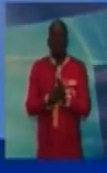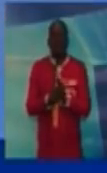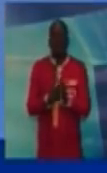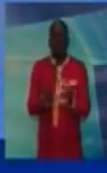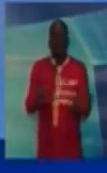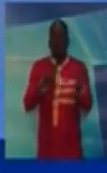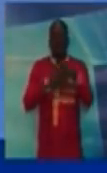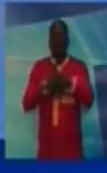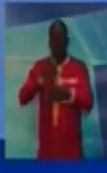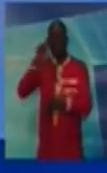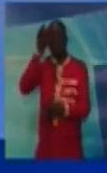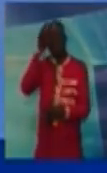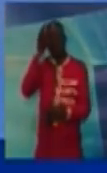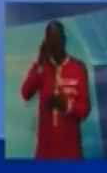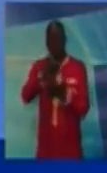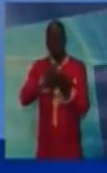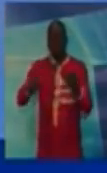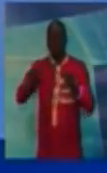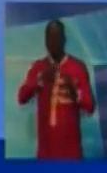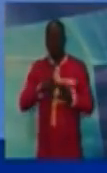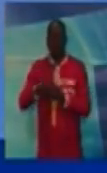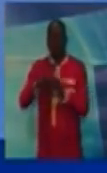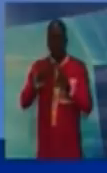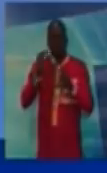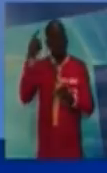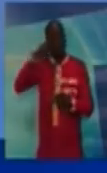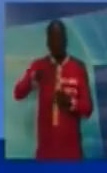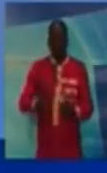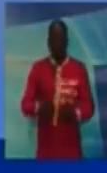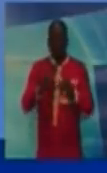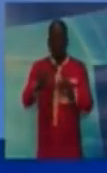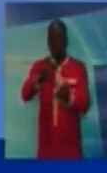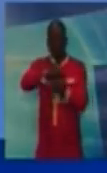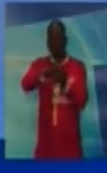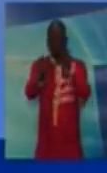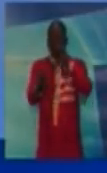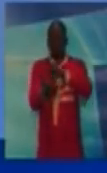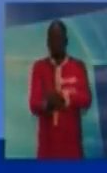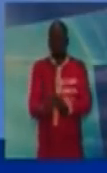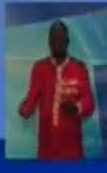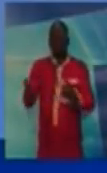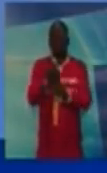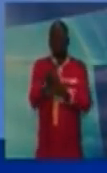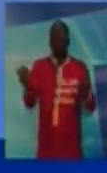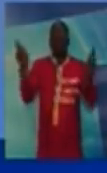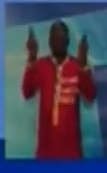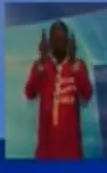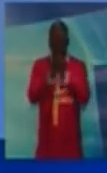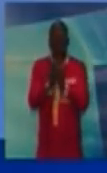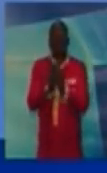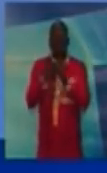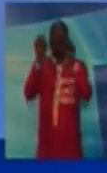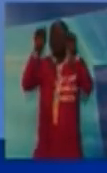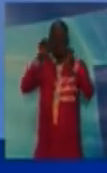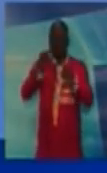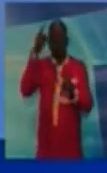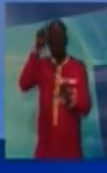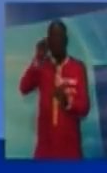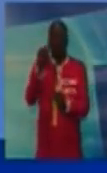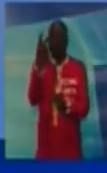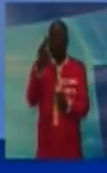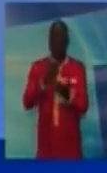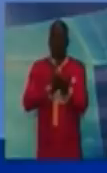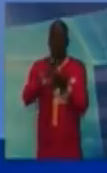Le bureau politique du Parti de l'Union pour le Progrès et le Changement tient sa rencontre statutaire ce 22